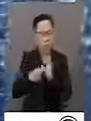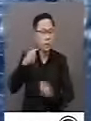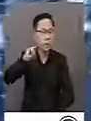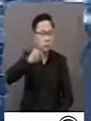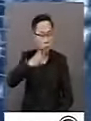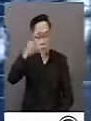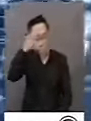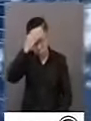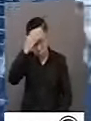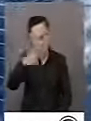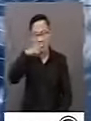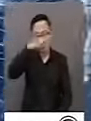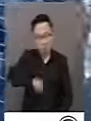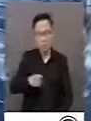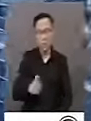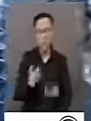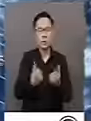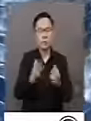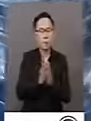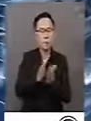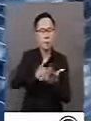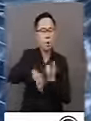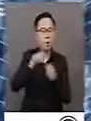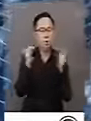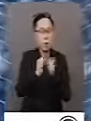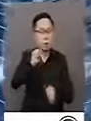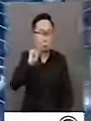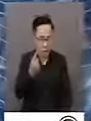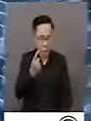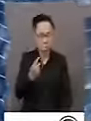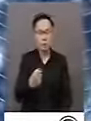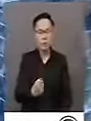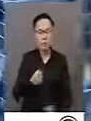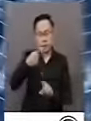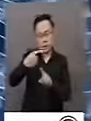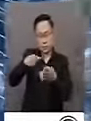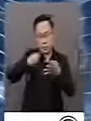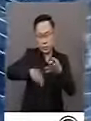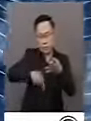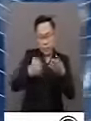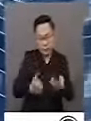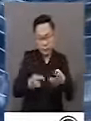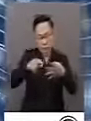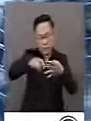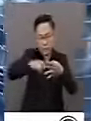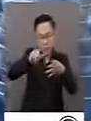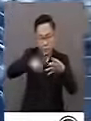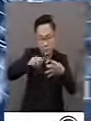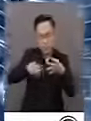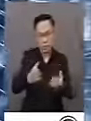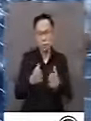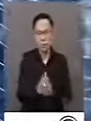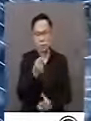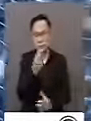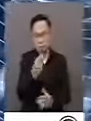รวมถึงญี่ปุ่นและประเทศไทยครับที่กำลังจเผชิญกับเรื่องของอากาศที่หนาวในช่วงของปลายสัปดาห์นี้นะครับแต่ก่อนที่จะมาดูสภาพ